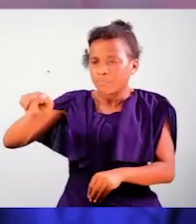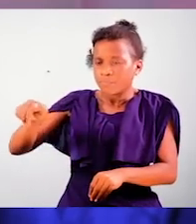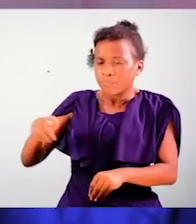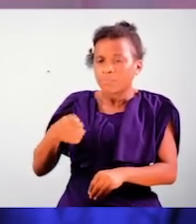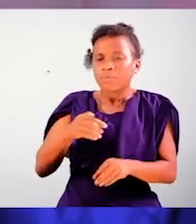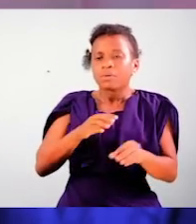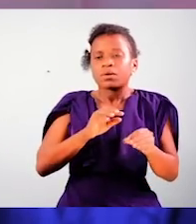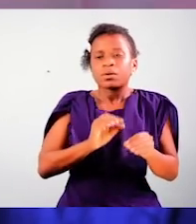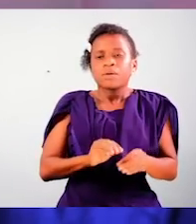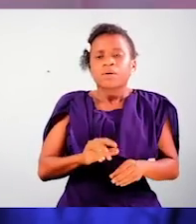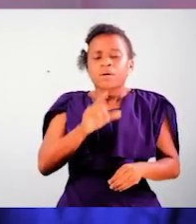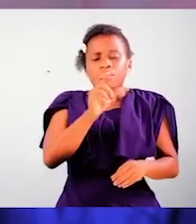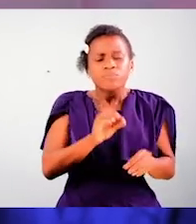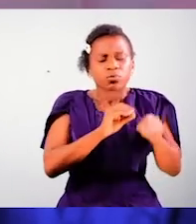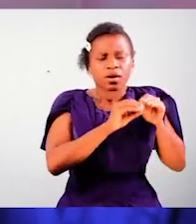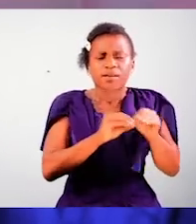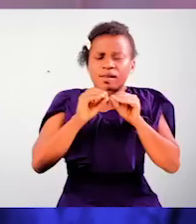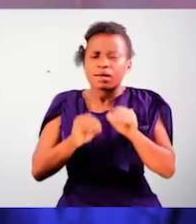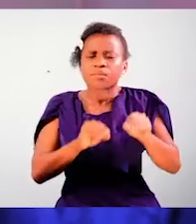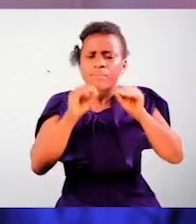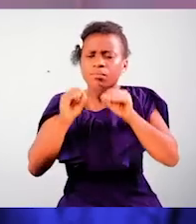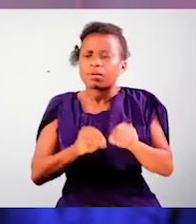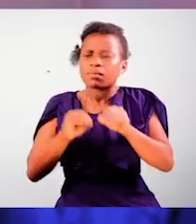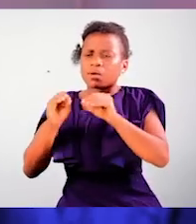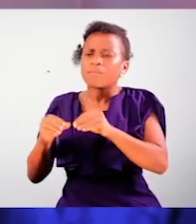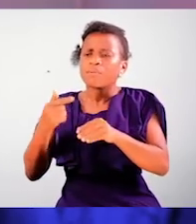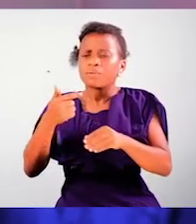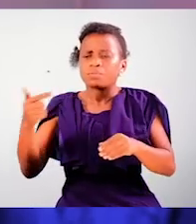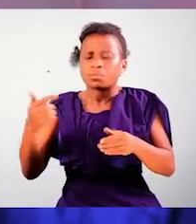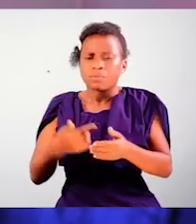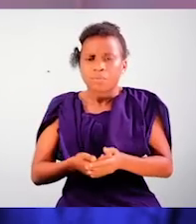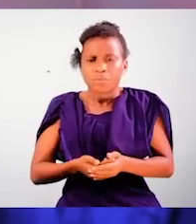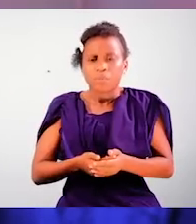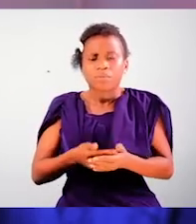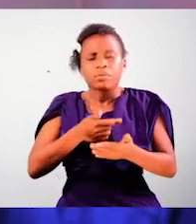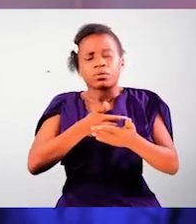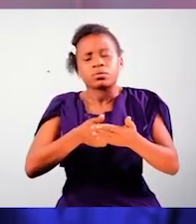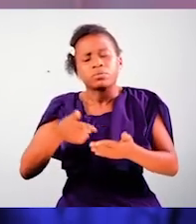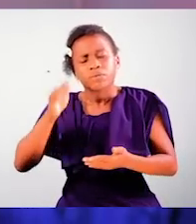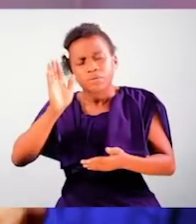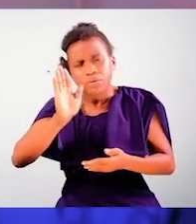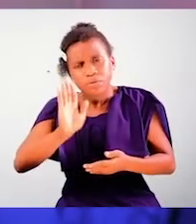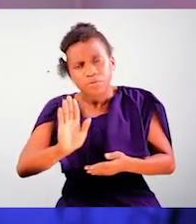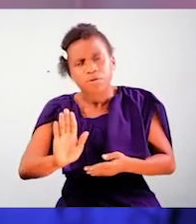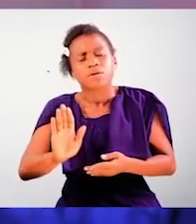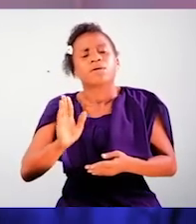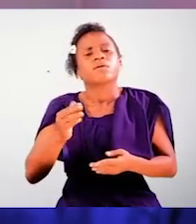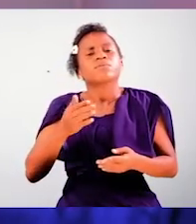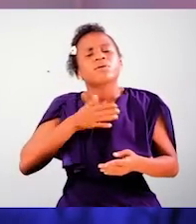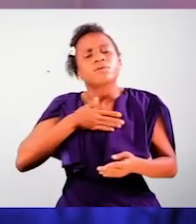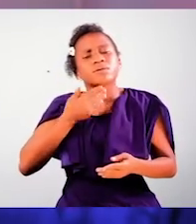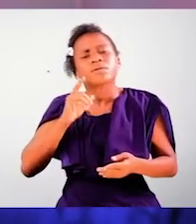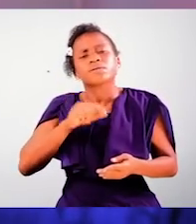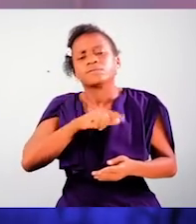yake ni kuiba tu. Tunataka jina lake huyo mtu mwizi ambaye hata kihamishwa popote. Kwanza mnamhamisha kwa nini mwizi? Mwizi anatakiwa kuna vijana wetu wengi kama nyinyi